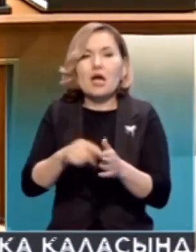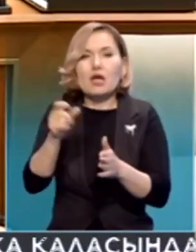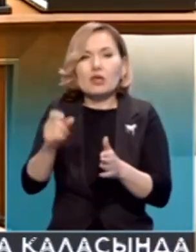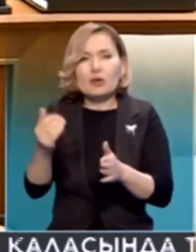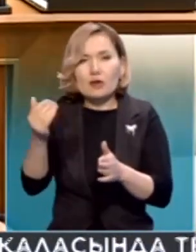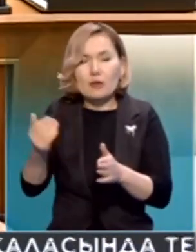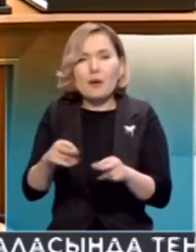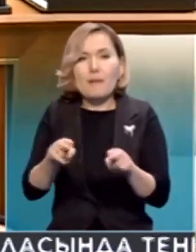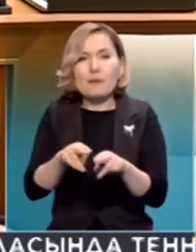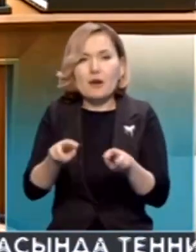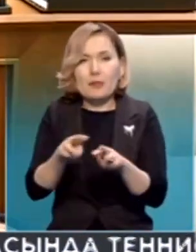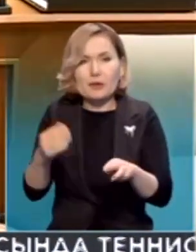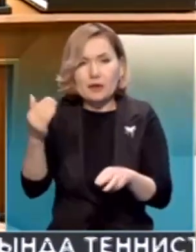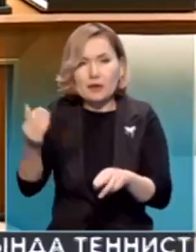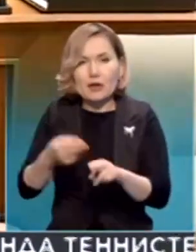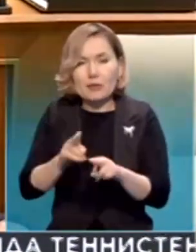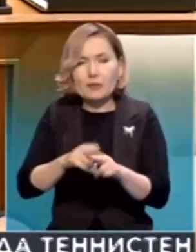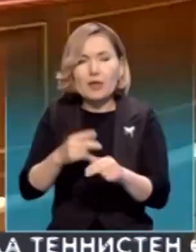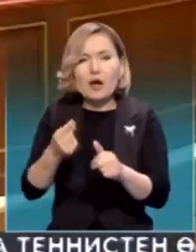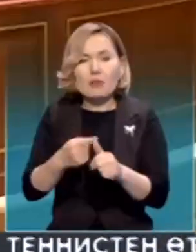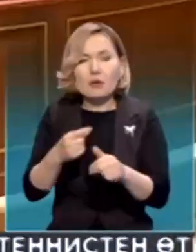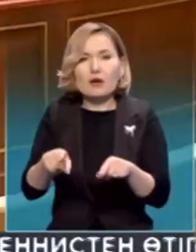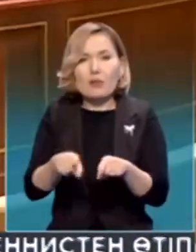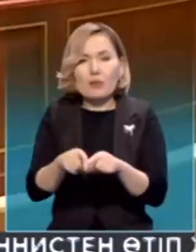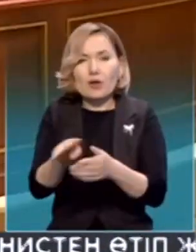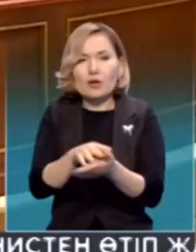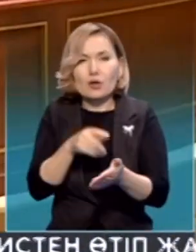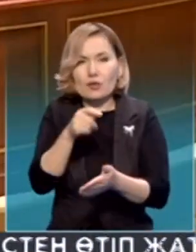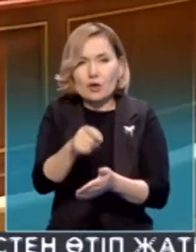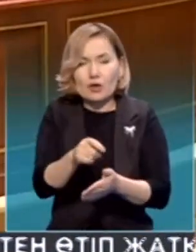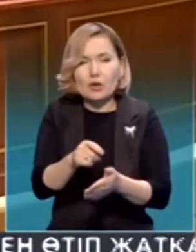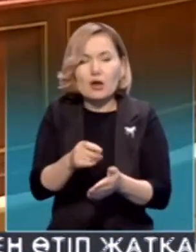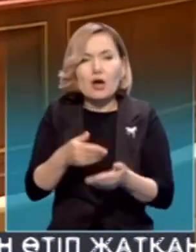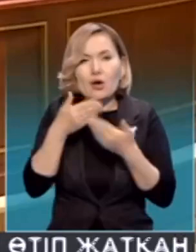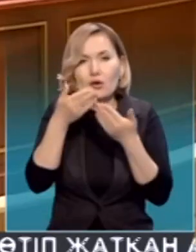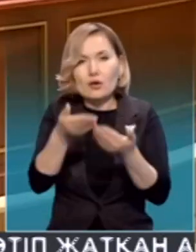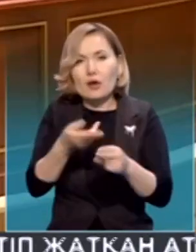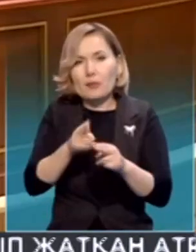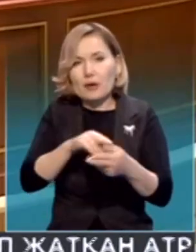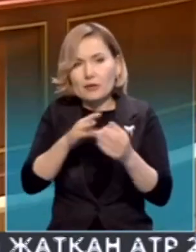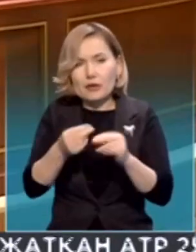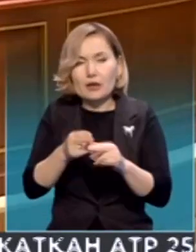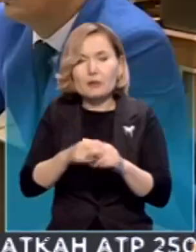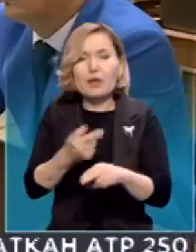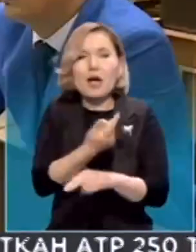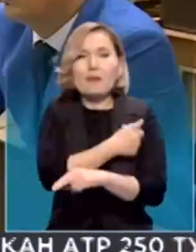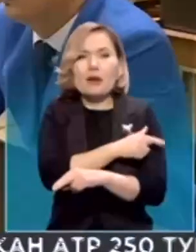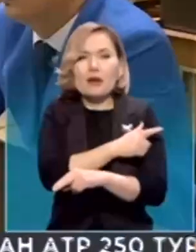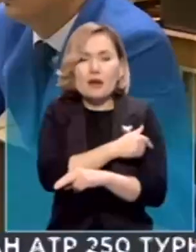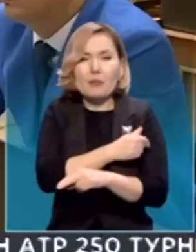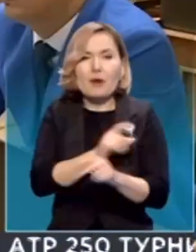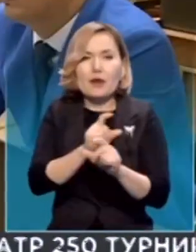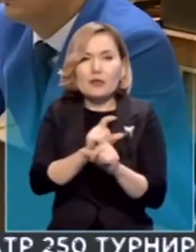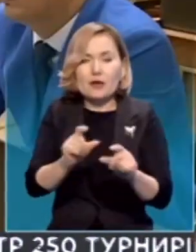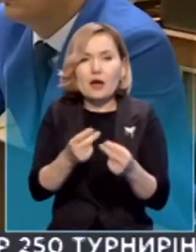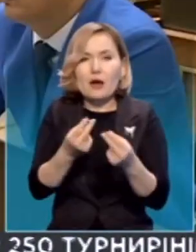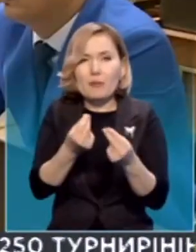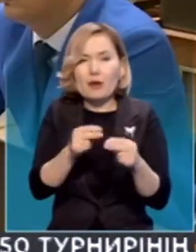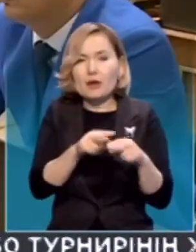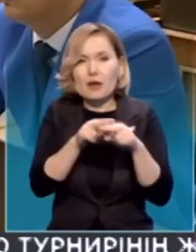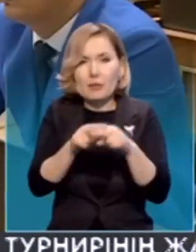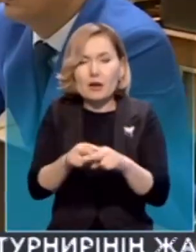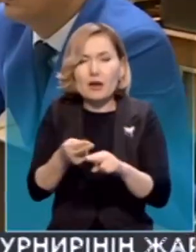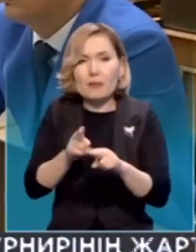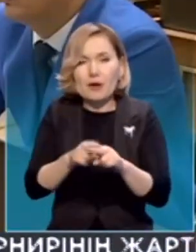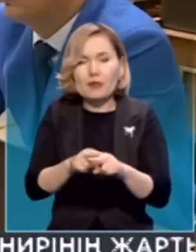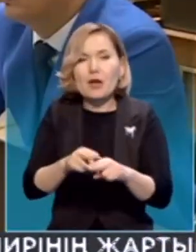Аймағамбетов премьер-министр Әлихан Смайыловтың атына осылай деп депутаттық сауал жолдады. Мәселе мынада. Медициналық мекемені қаржыландыру кезінде